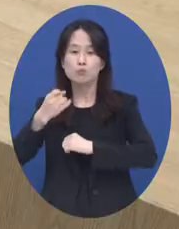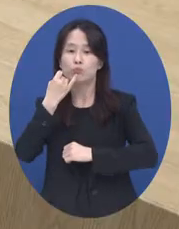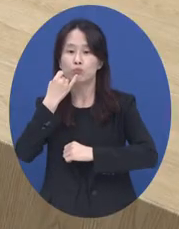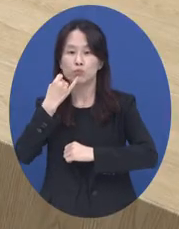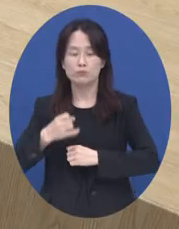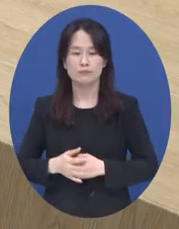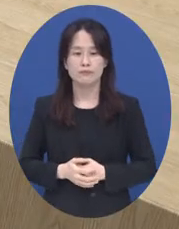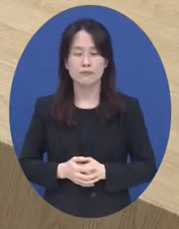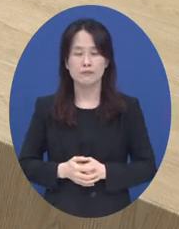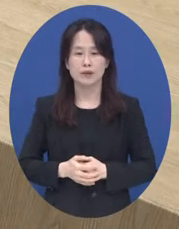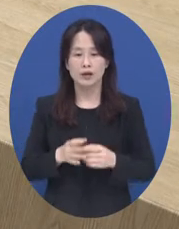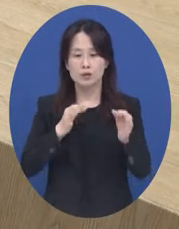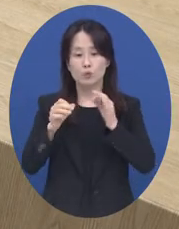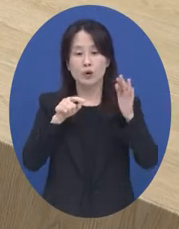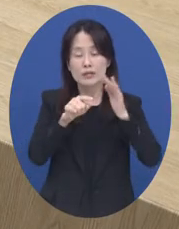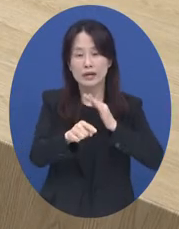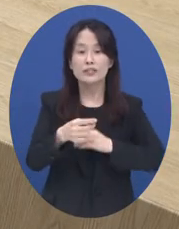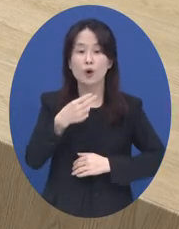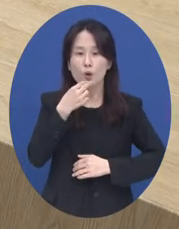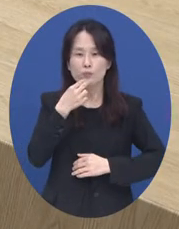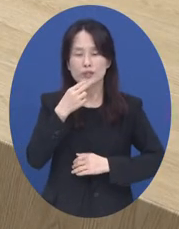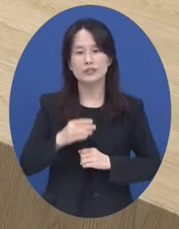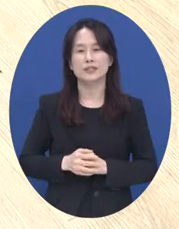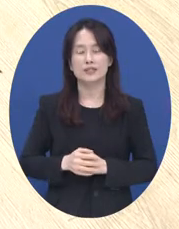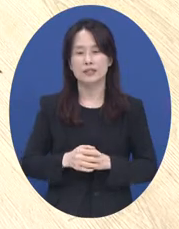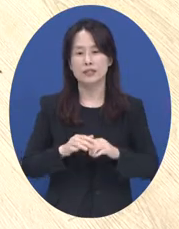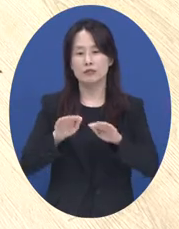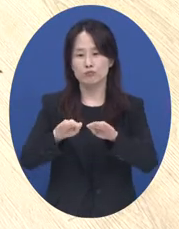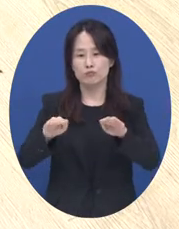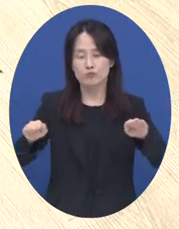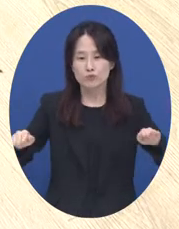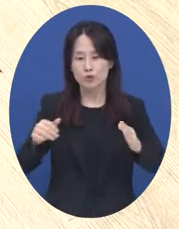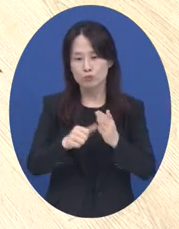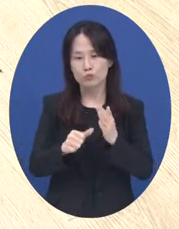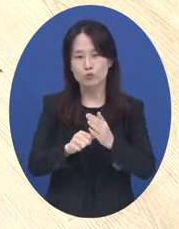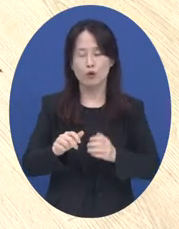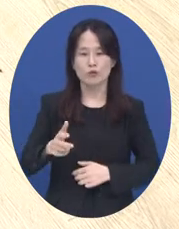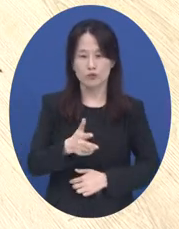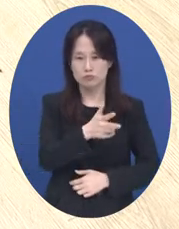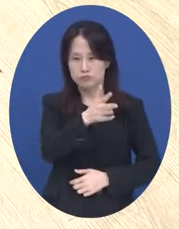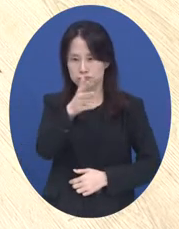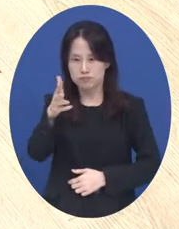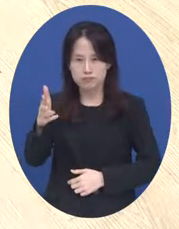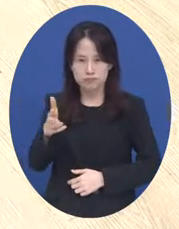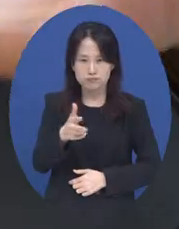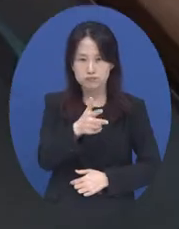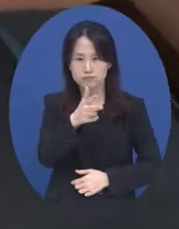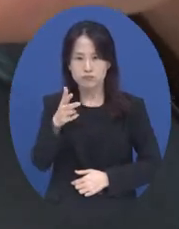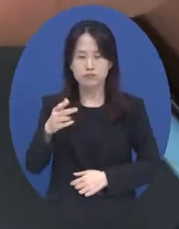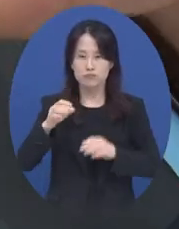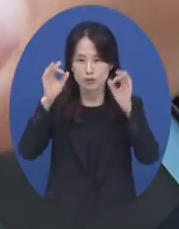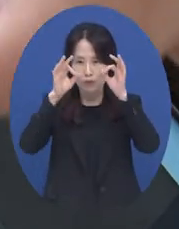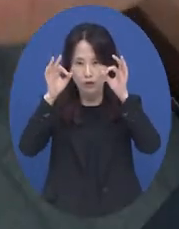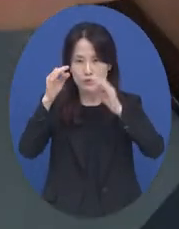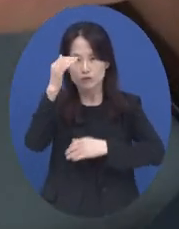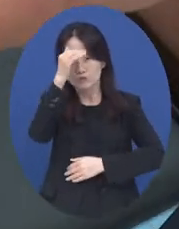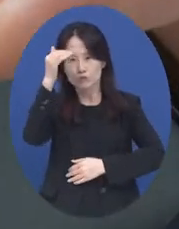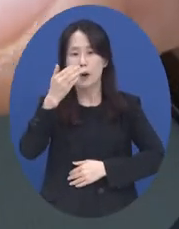얇은. 매장에 가지 않아도 가게 진열 상품을 360도 돌려가며 실감나게